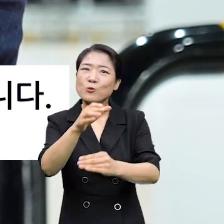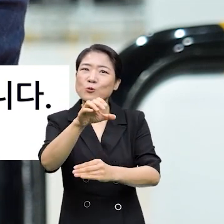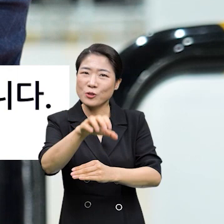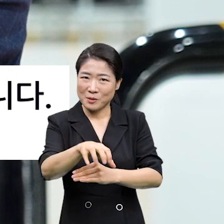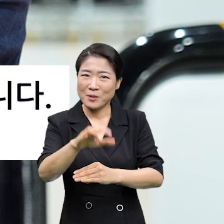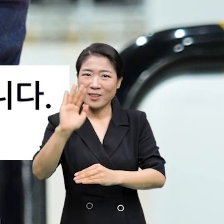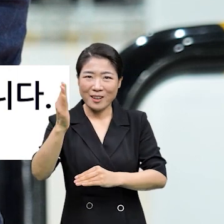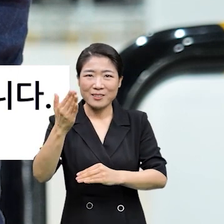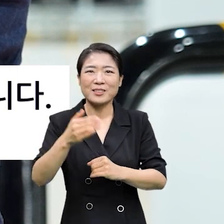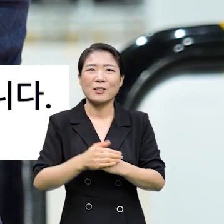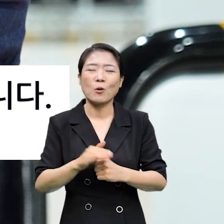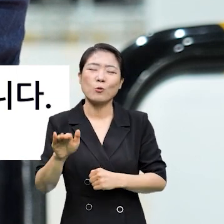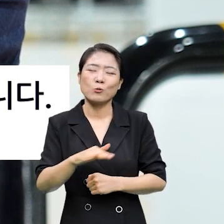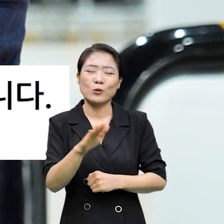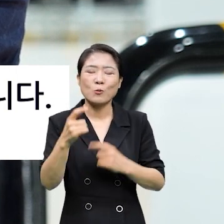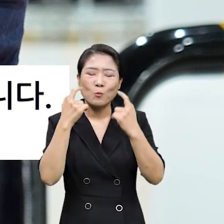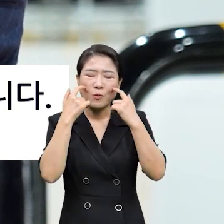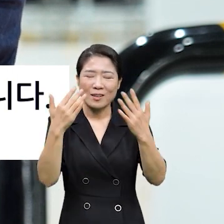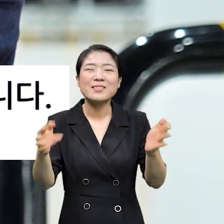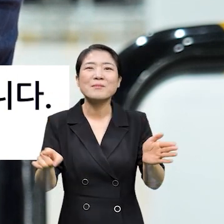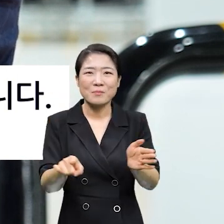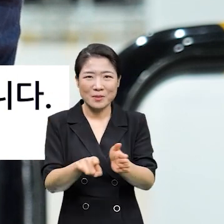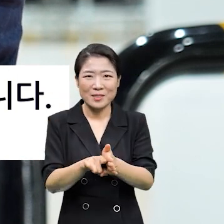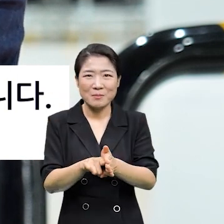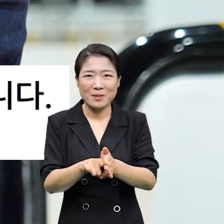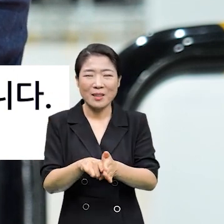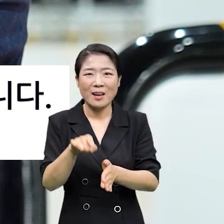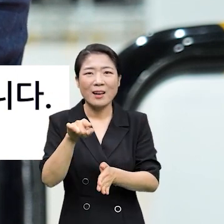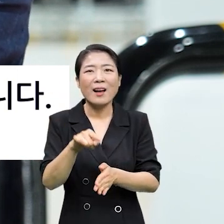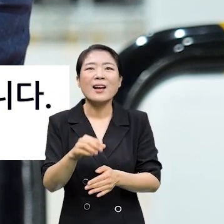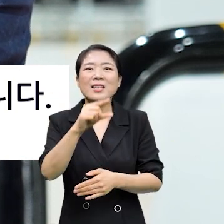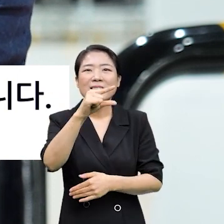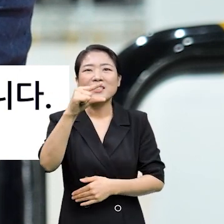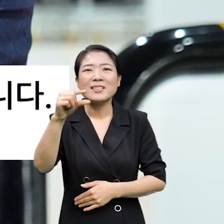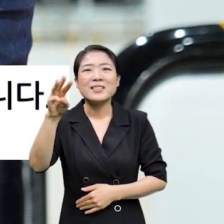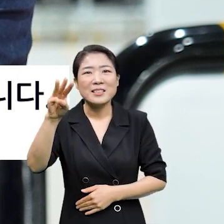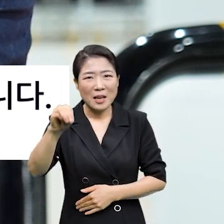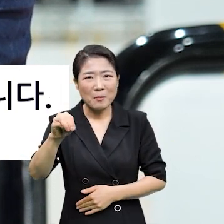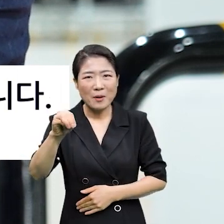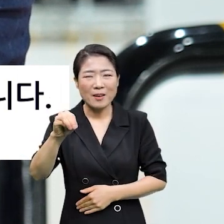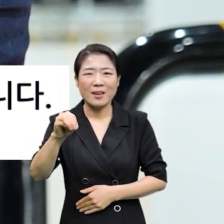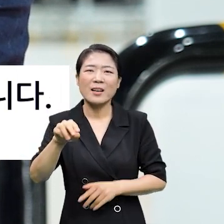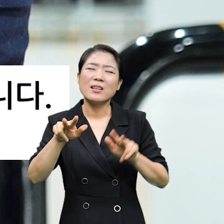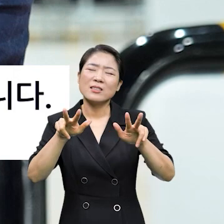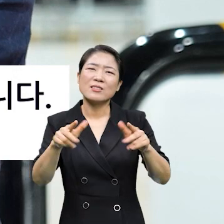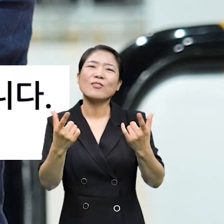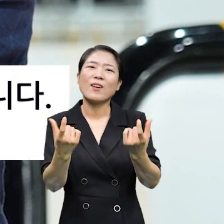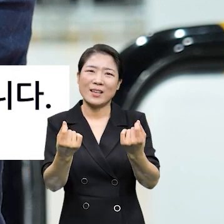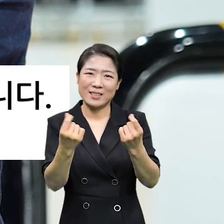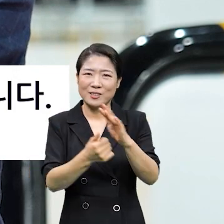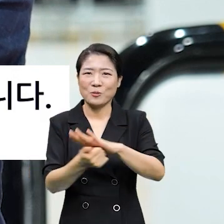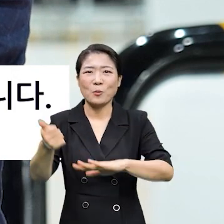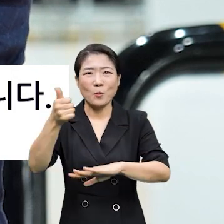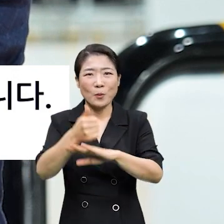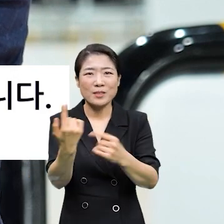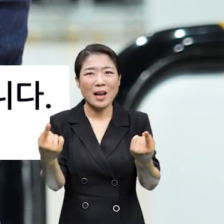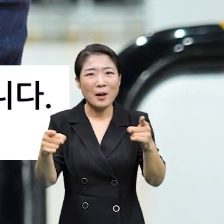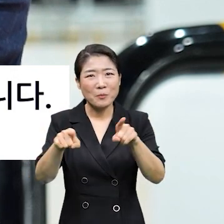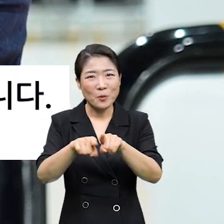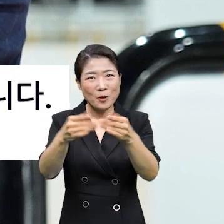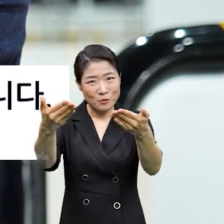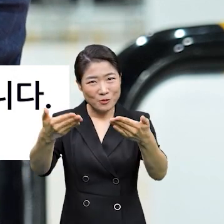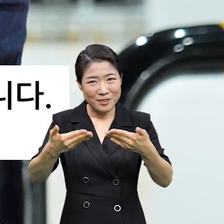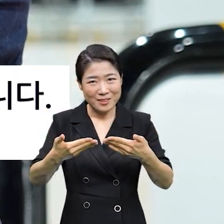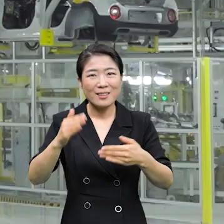거다라고 우리는 확신합니다. 그 길에 GGM이 지금처럼 성공해서 함께